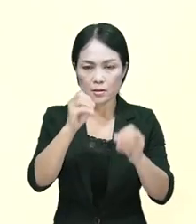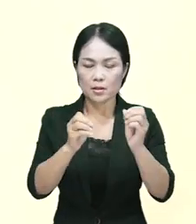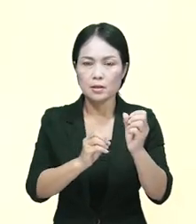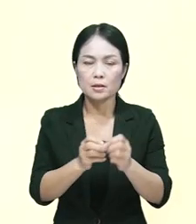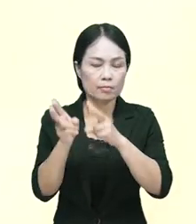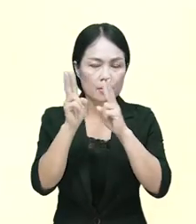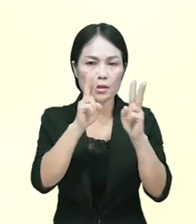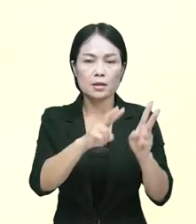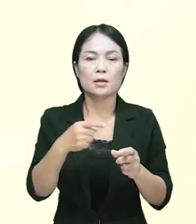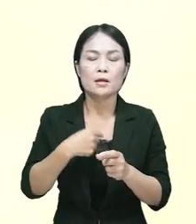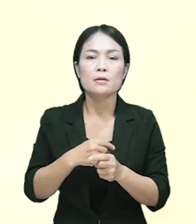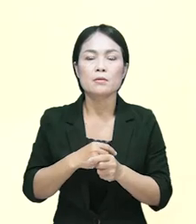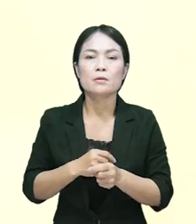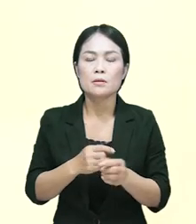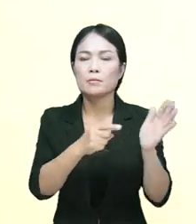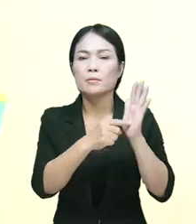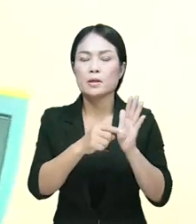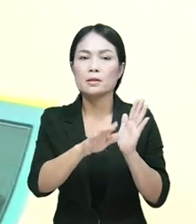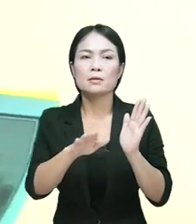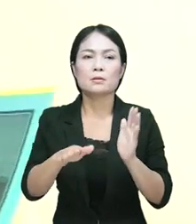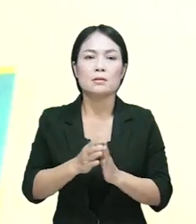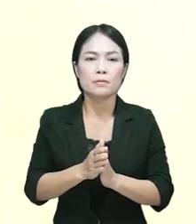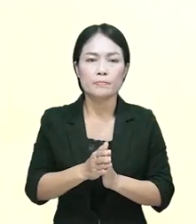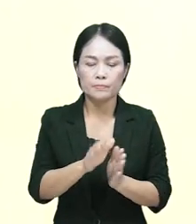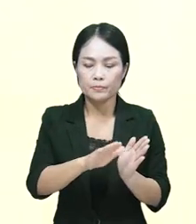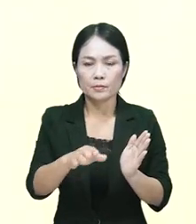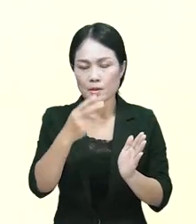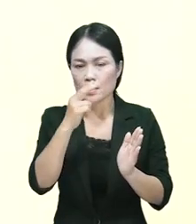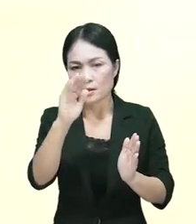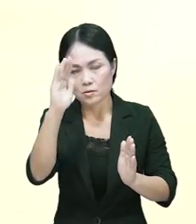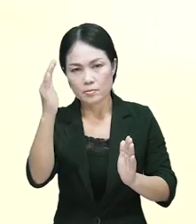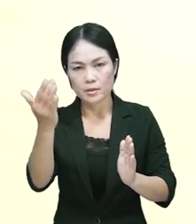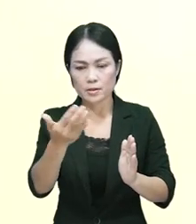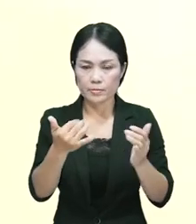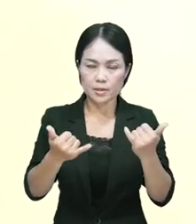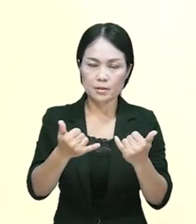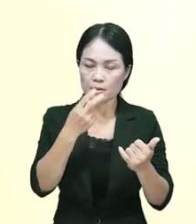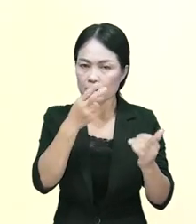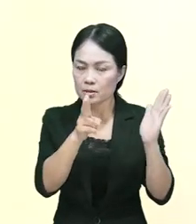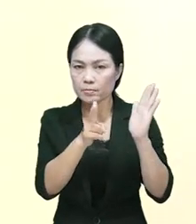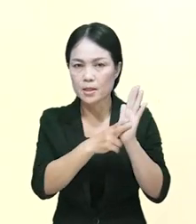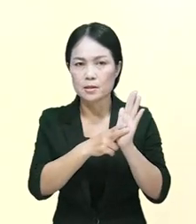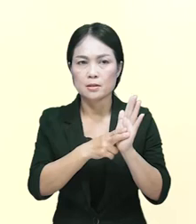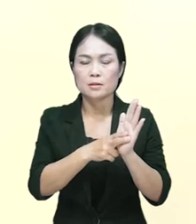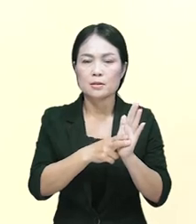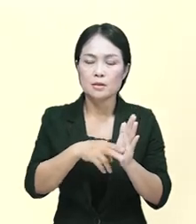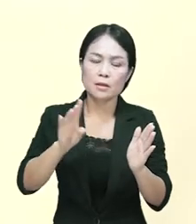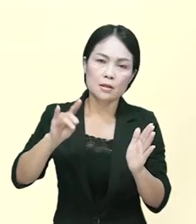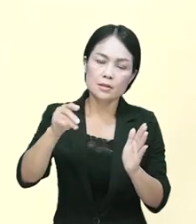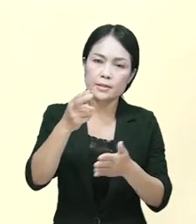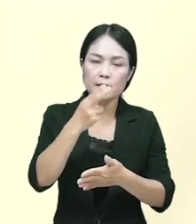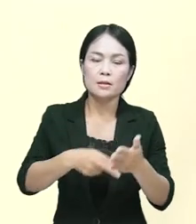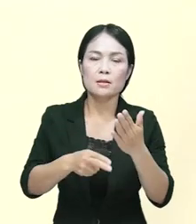នកគ្រូណាកូនណាអ្នកគ្រូនឹងមានរូបភាពបង្ហាញកូនចាកូនកូនមើលរូបភាពនេះកូនឃើញច្បាស់អត ់ចឹងនេះគឺជាសត្វអីនេះកូននេះ